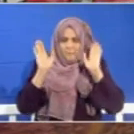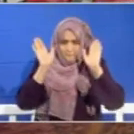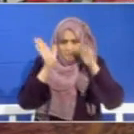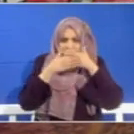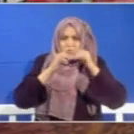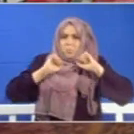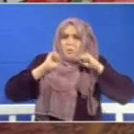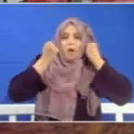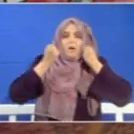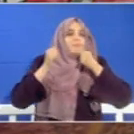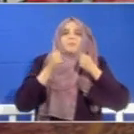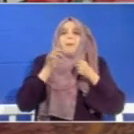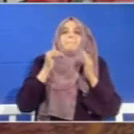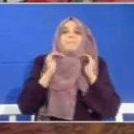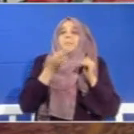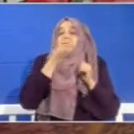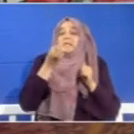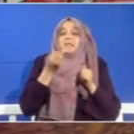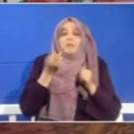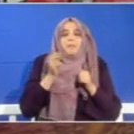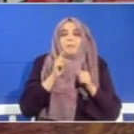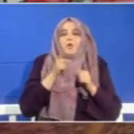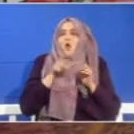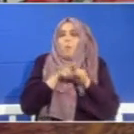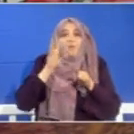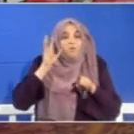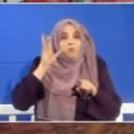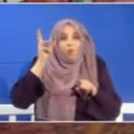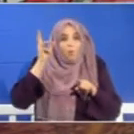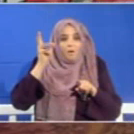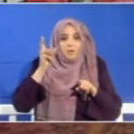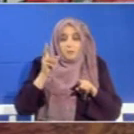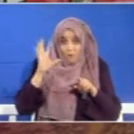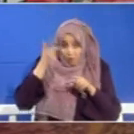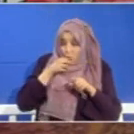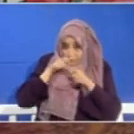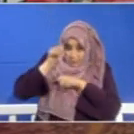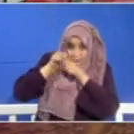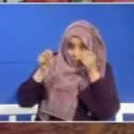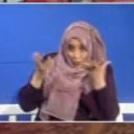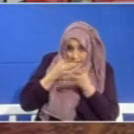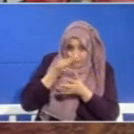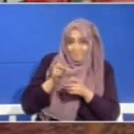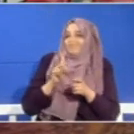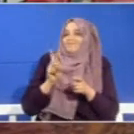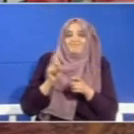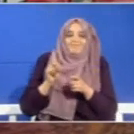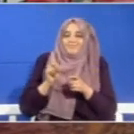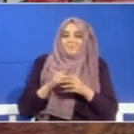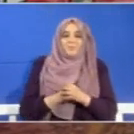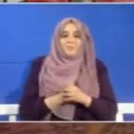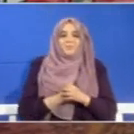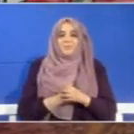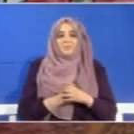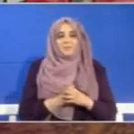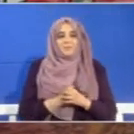وين ما يعرفش واش يقول، كي مجنون خلاص مهبول، وعن مهبول نحاسبوه على الشيء اللي يقوله، خلاص خلاص.